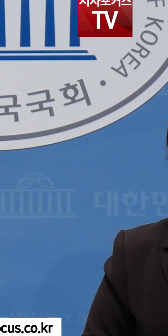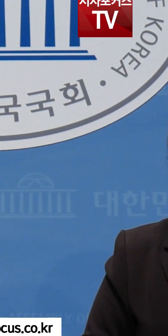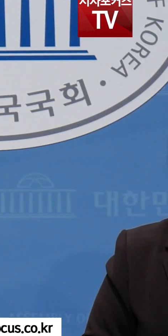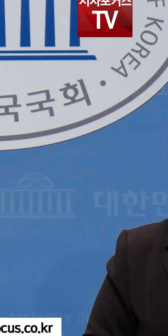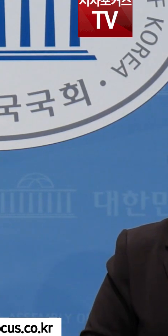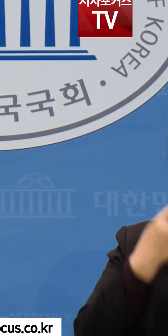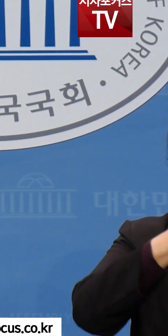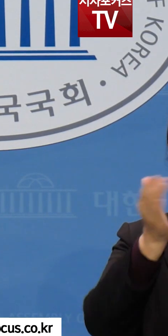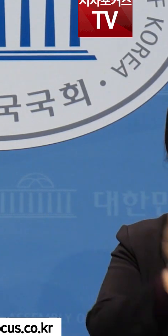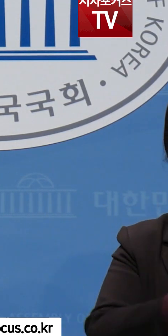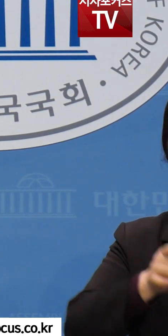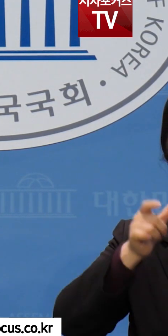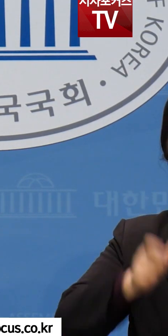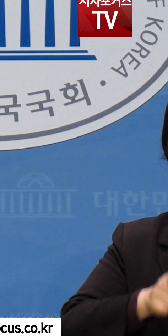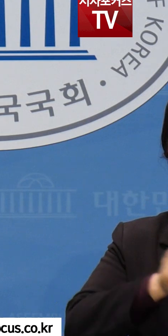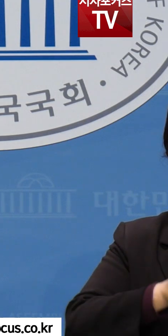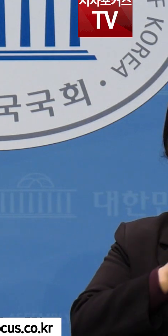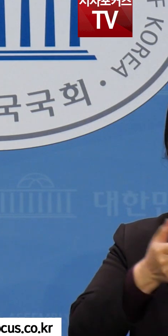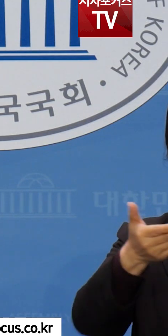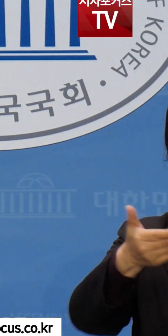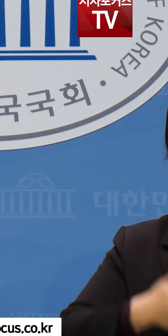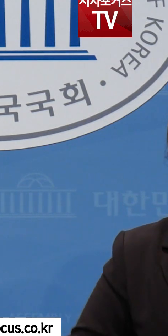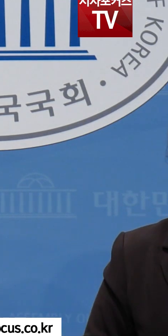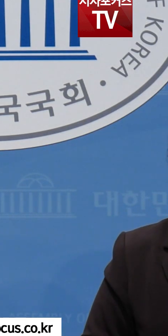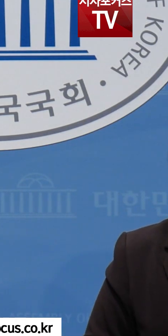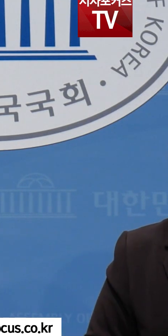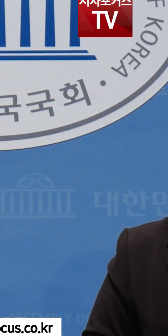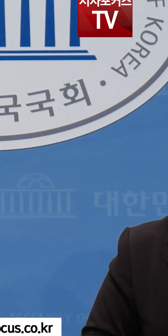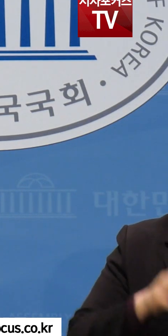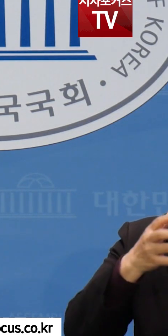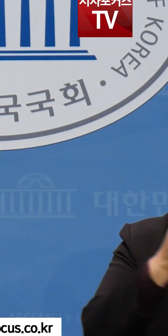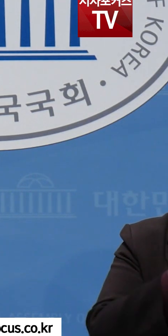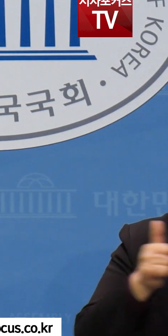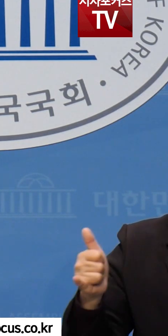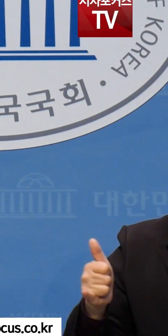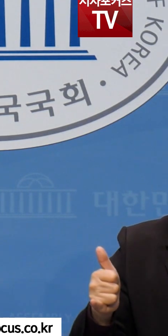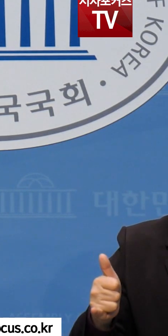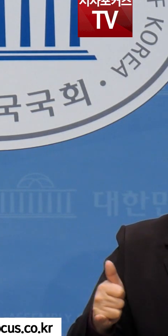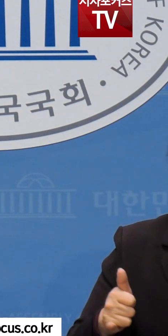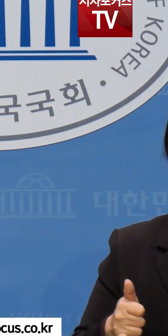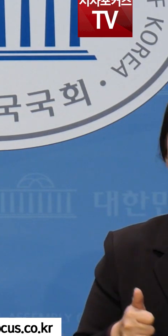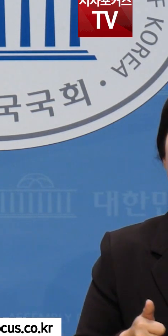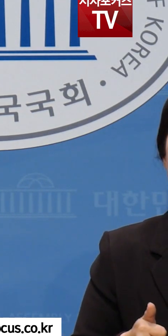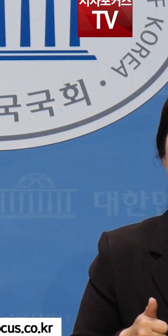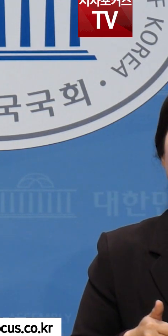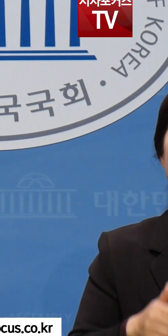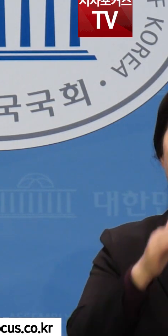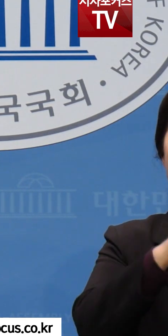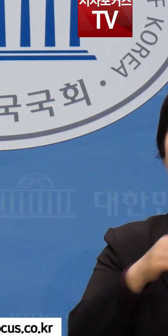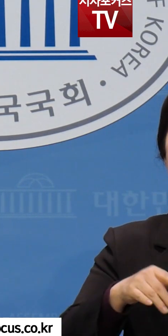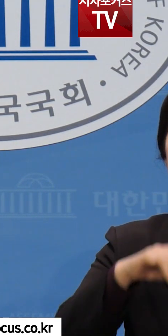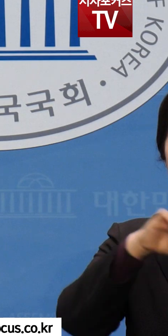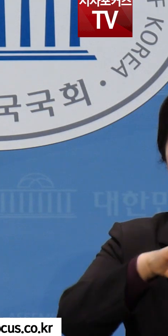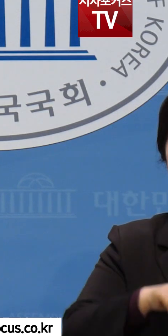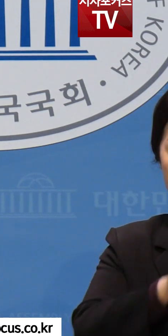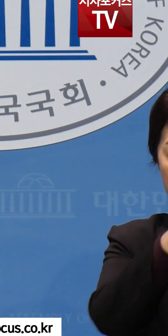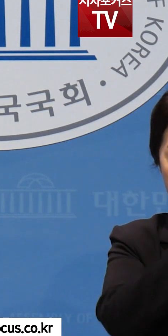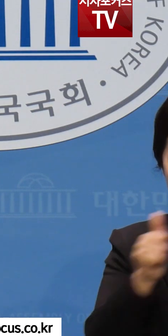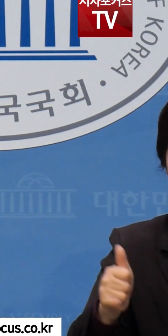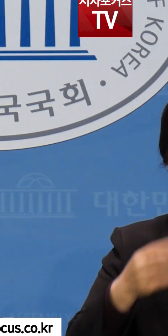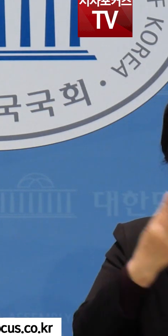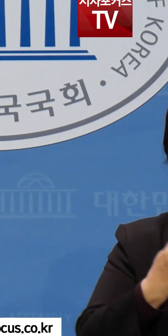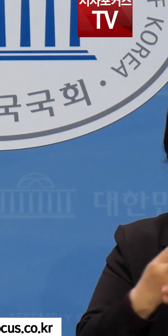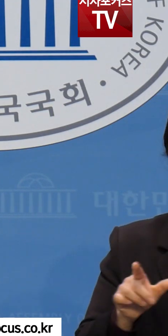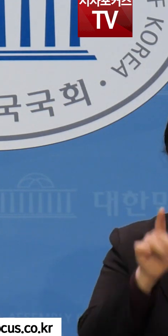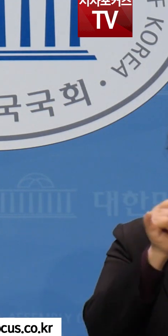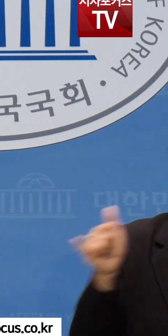민주당에 강력히 촉구합니다. 대한민국 국민 300만 경남도민과 사천시민